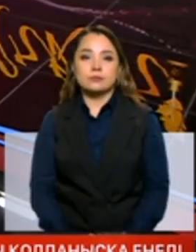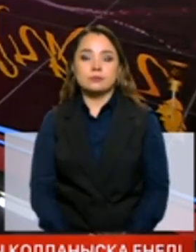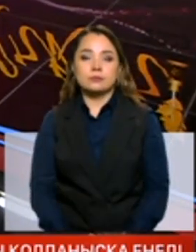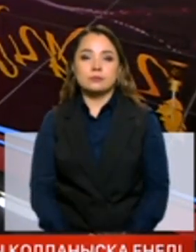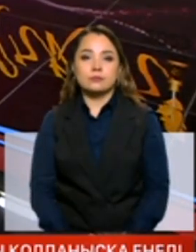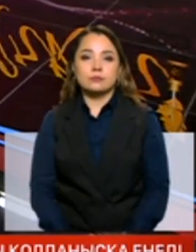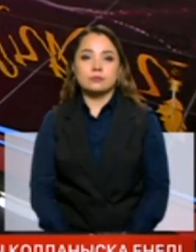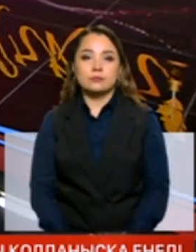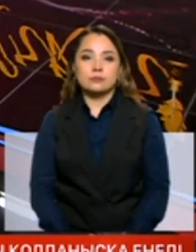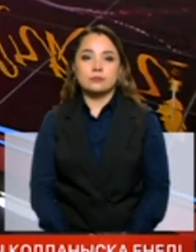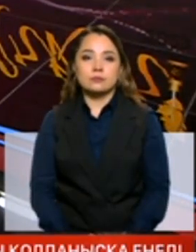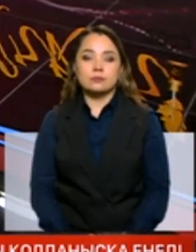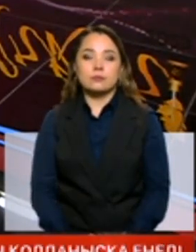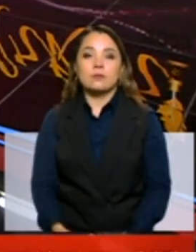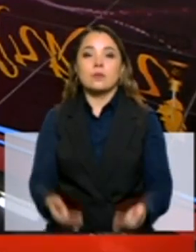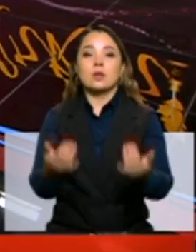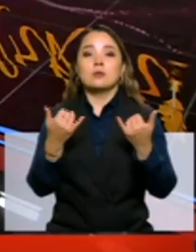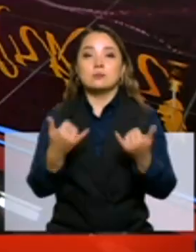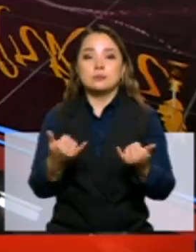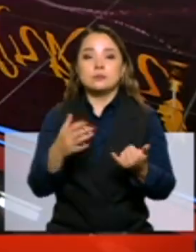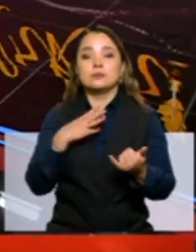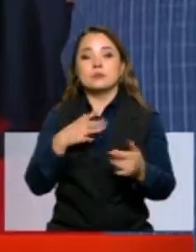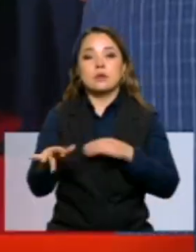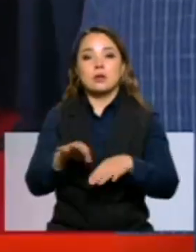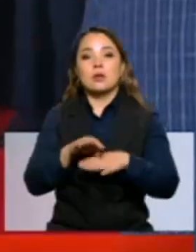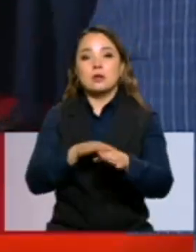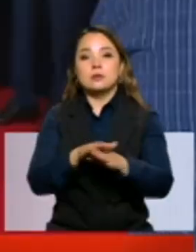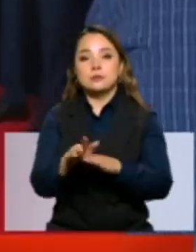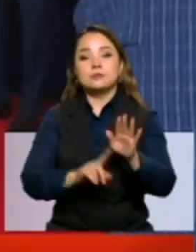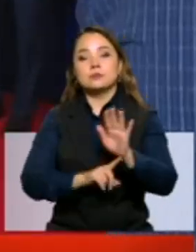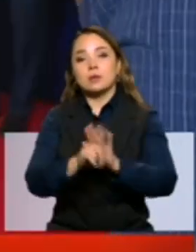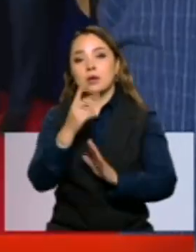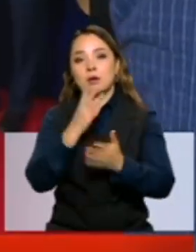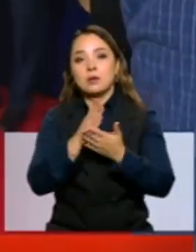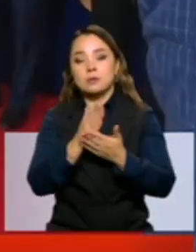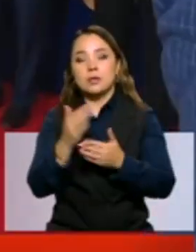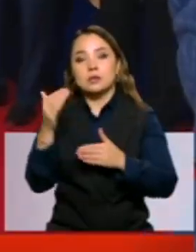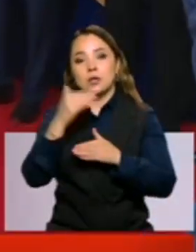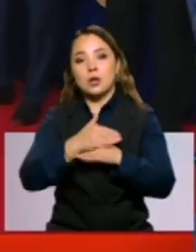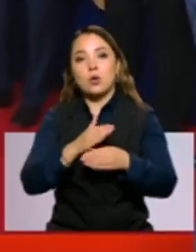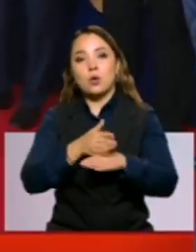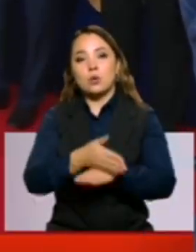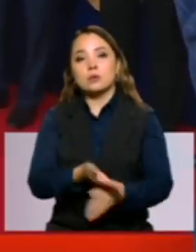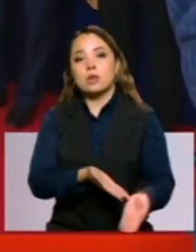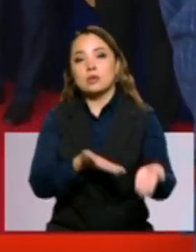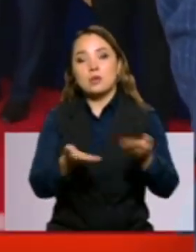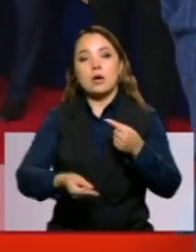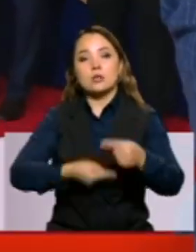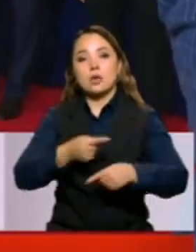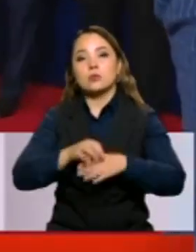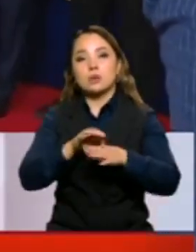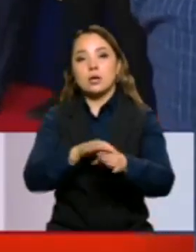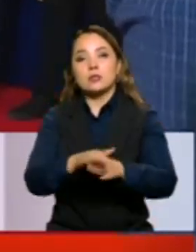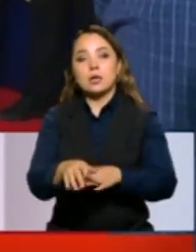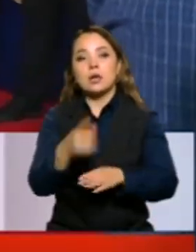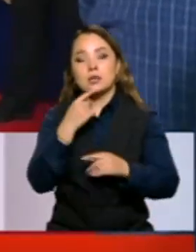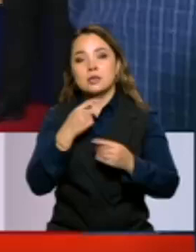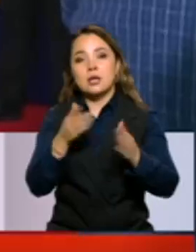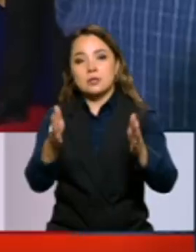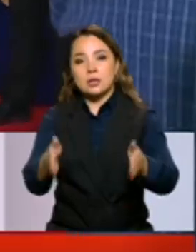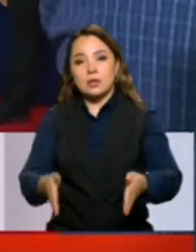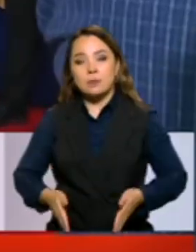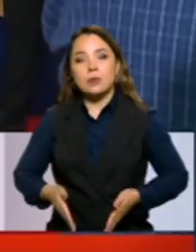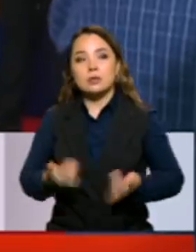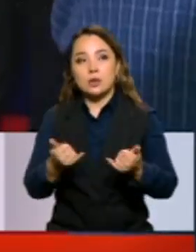Самал, сізді тыңдап тұрмыз. Иә, Армангүл, міне, шара енді ғана басталып жатыр. Кештің қонақтары дәстүр бойынша қызыл кілеммен